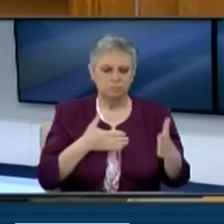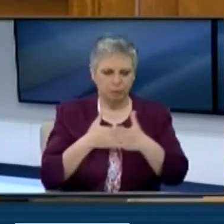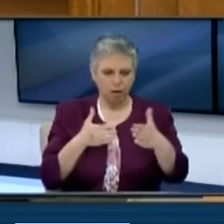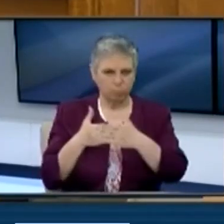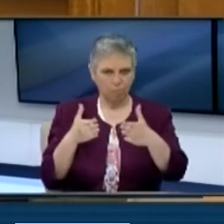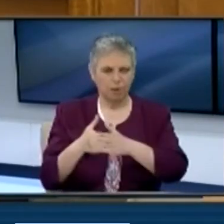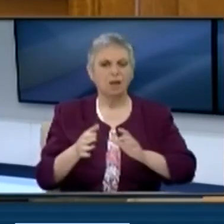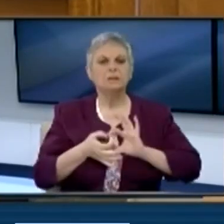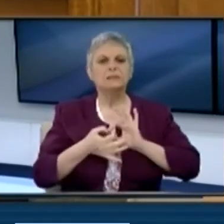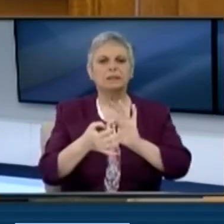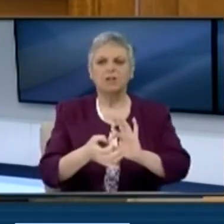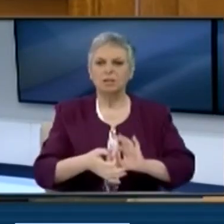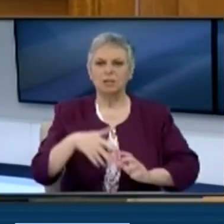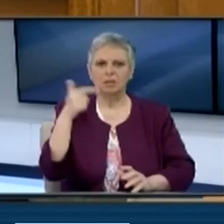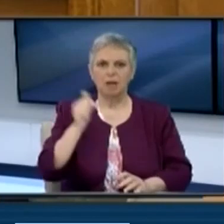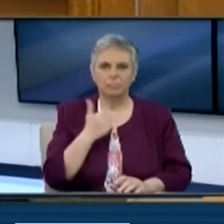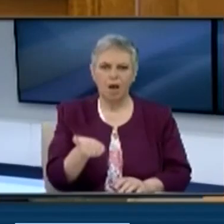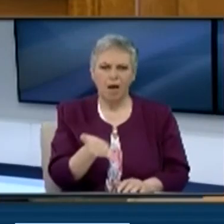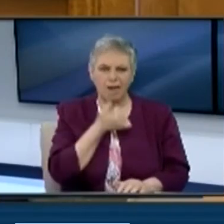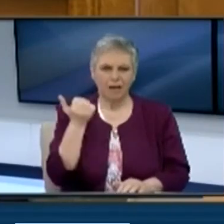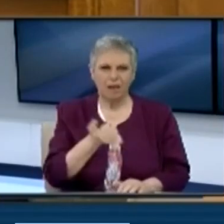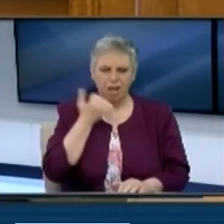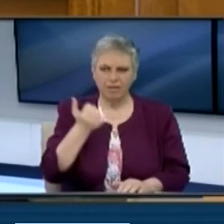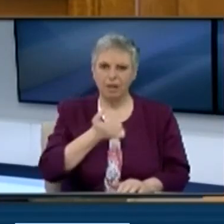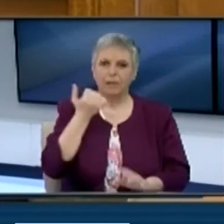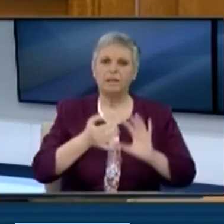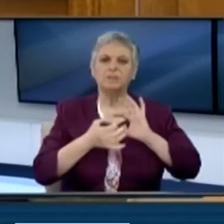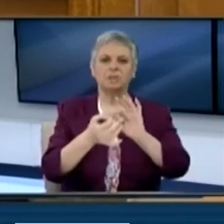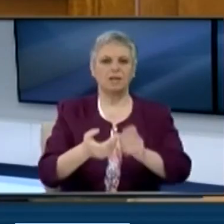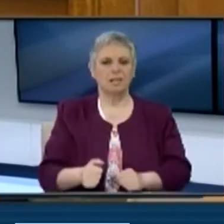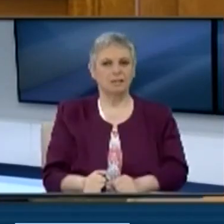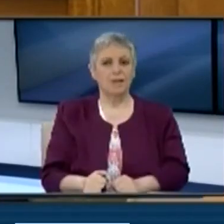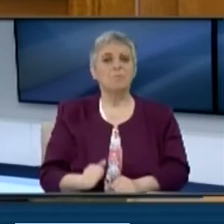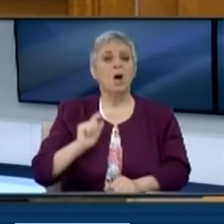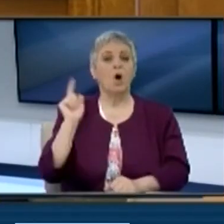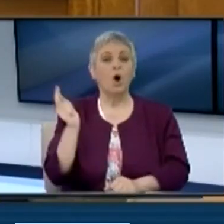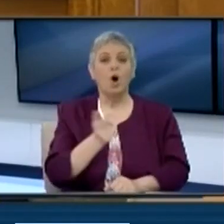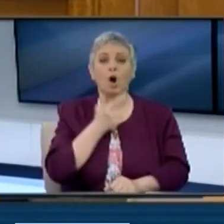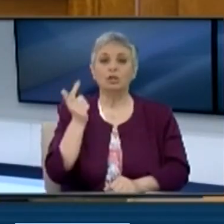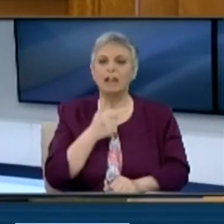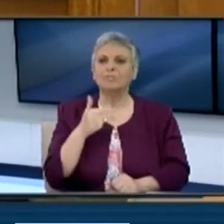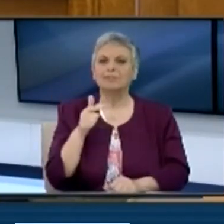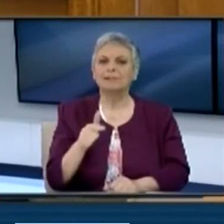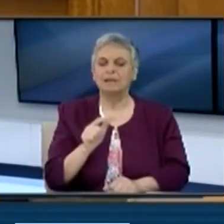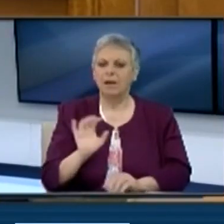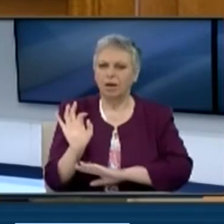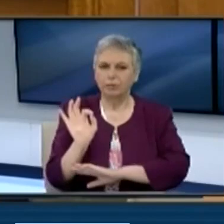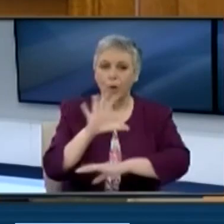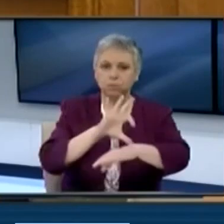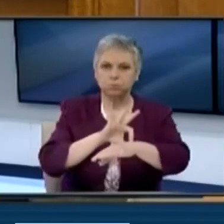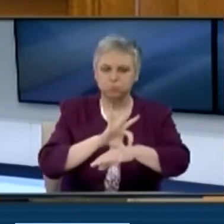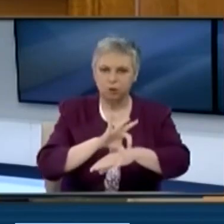και που όταν ανεβαίνουν τα κρούσματα, δίνετε την ευθύνη στους πολίτες, όταν έχουμε ήθεση τα κρούσματα πανηγυρίζετε ότι την